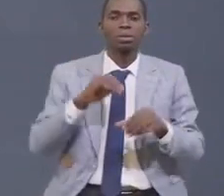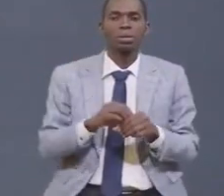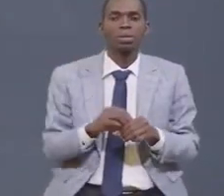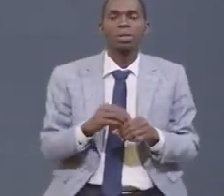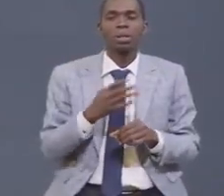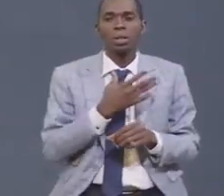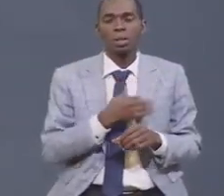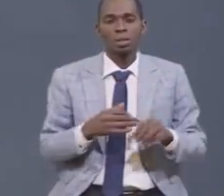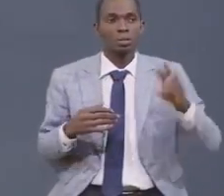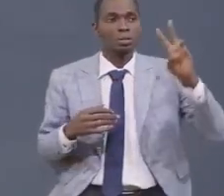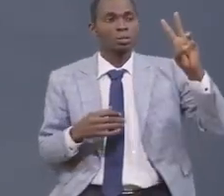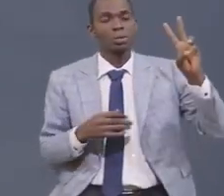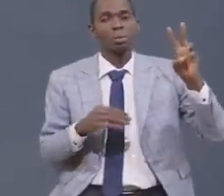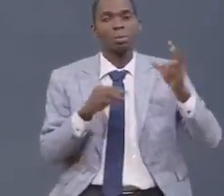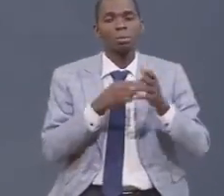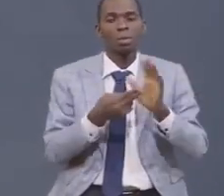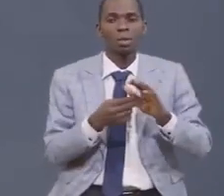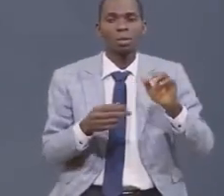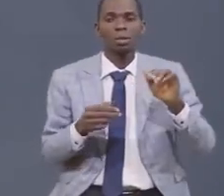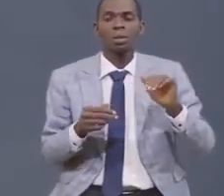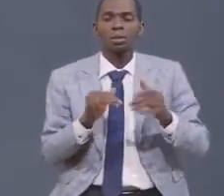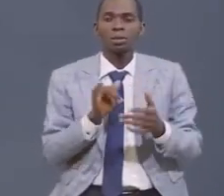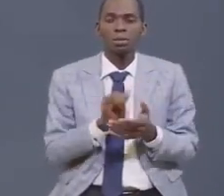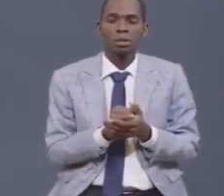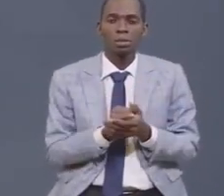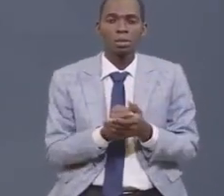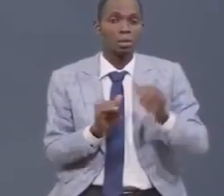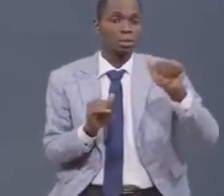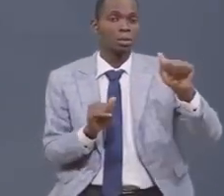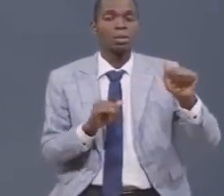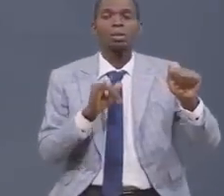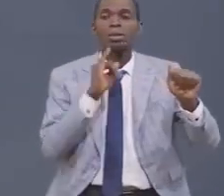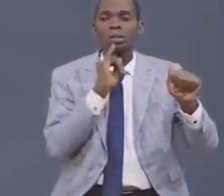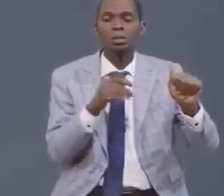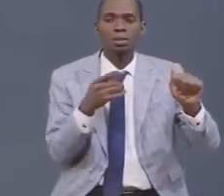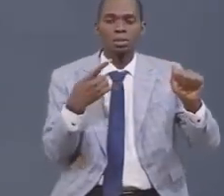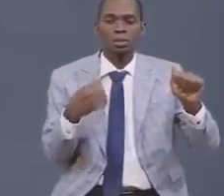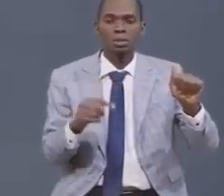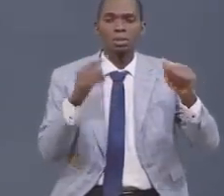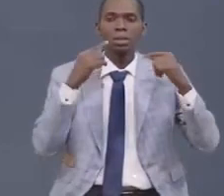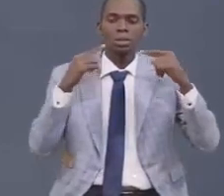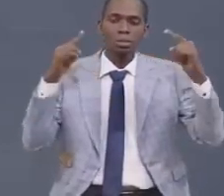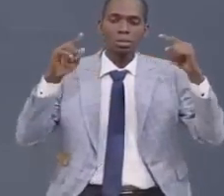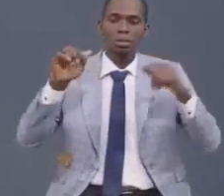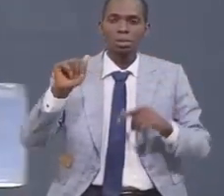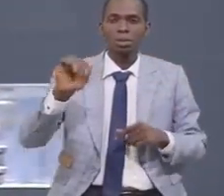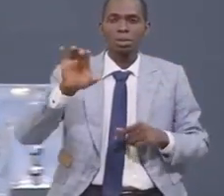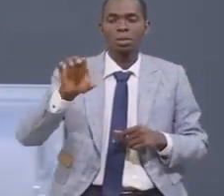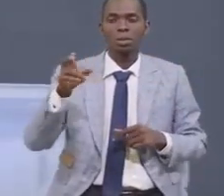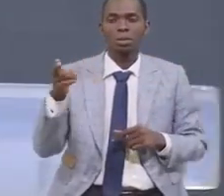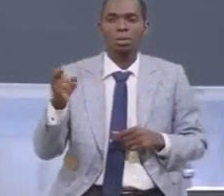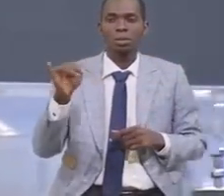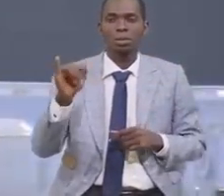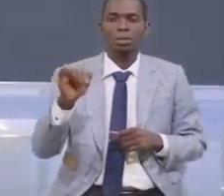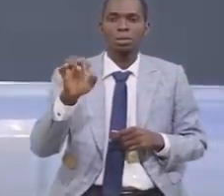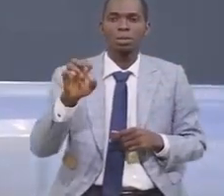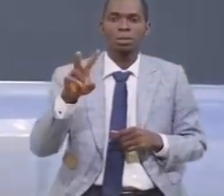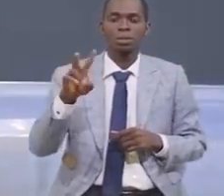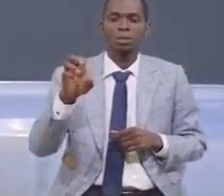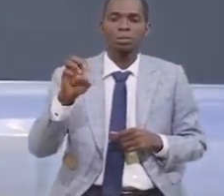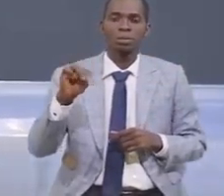W, achievement. That is the A. ఆయొక్క W అనే వెల్త్ సంపద మన జీవితానికి గురిగా